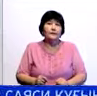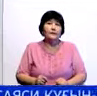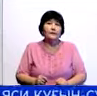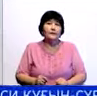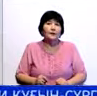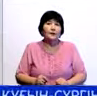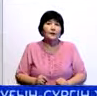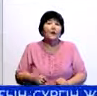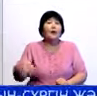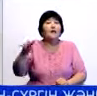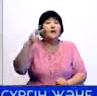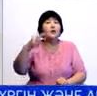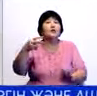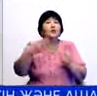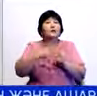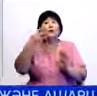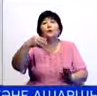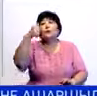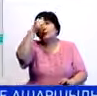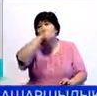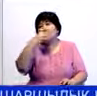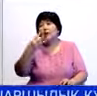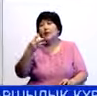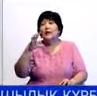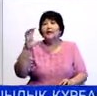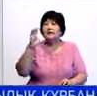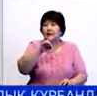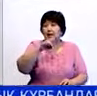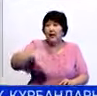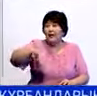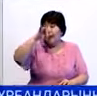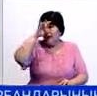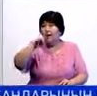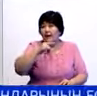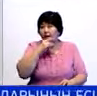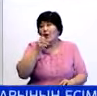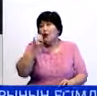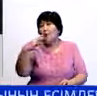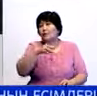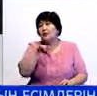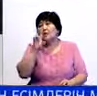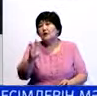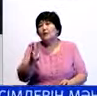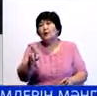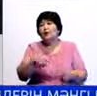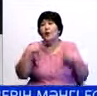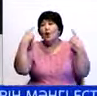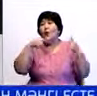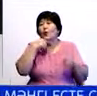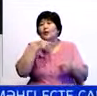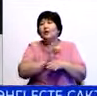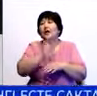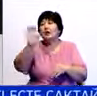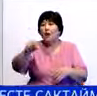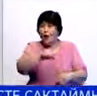деректерінде 29-33 жылдары РСФСР аймағына Қазақстаннан 15 миллион қойдың еті жіберілгенін